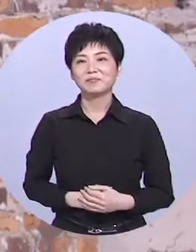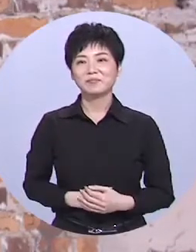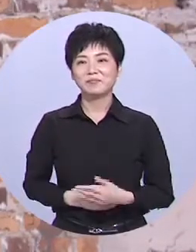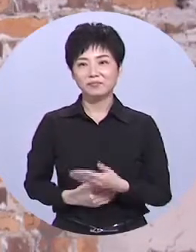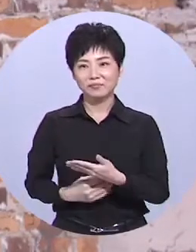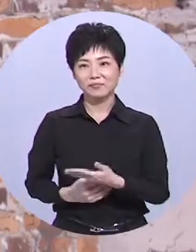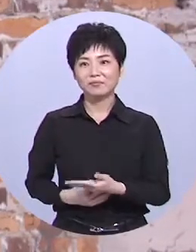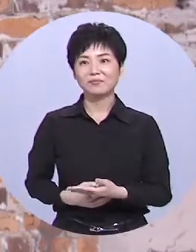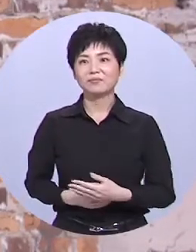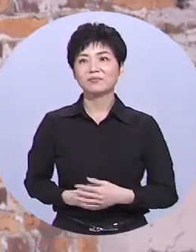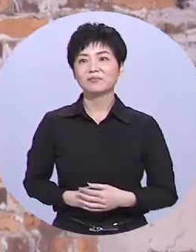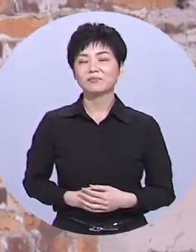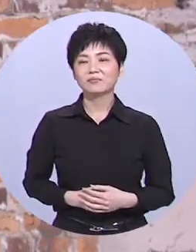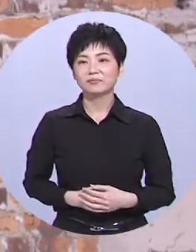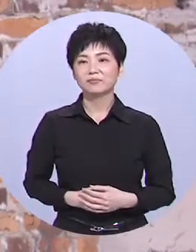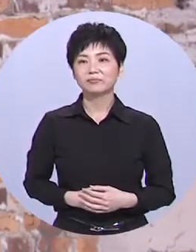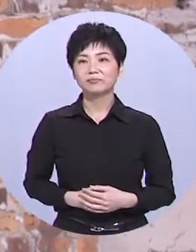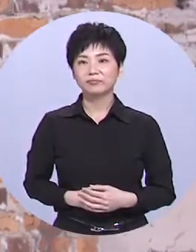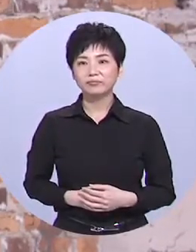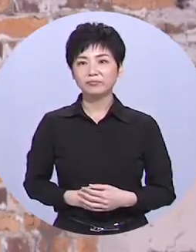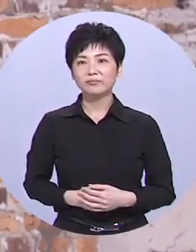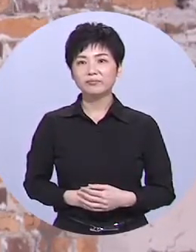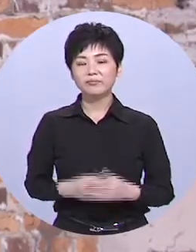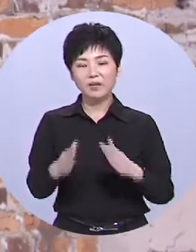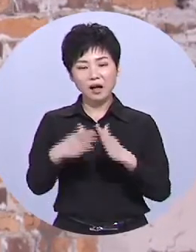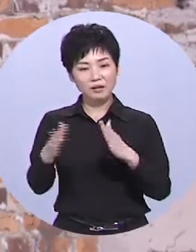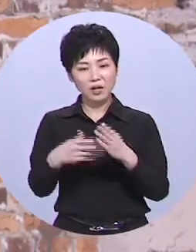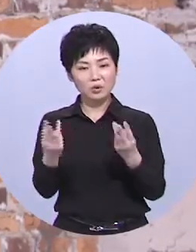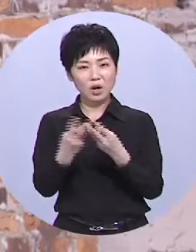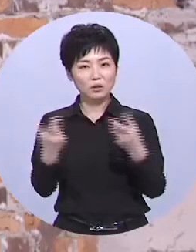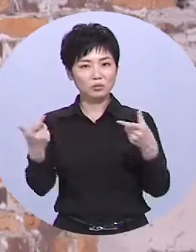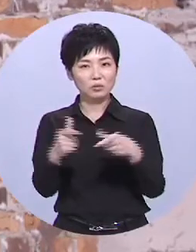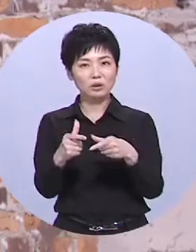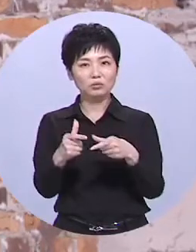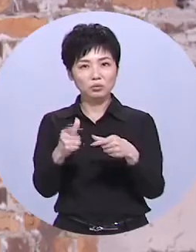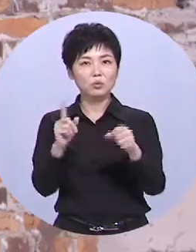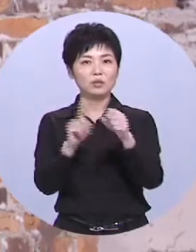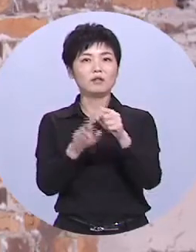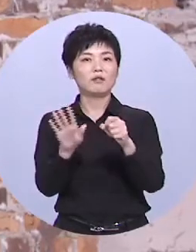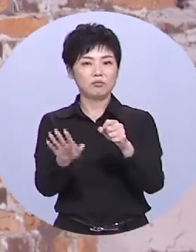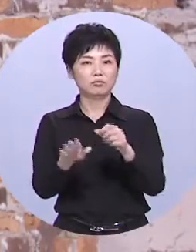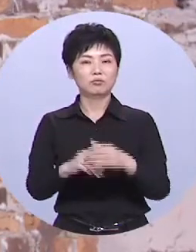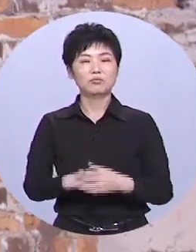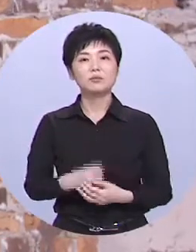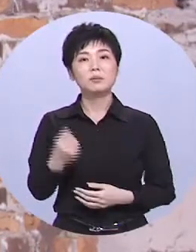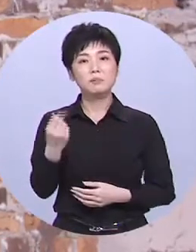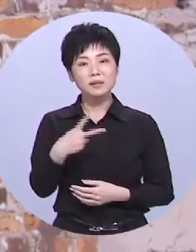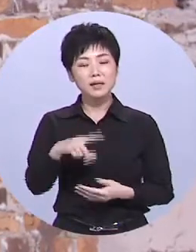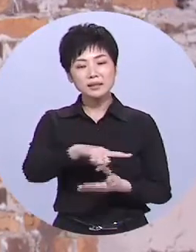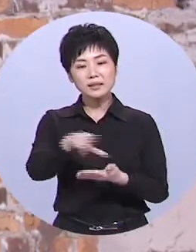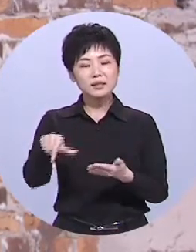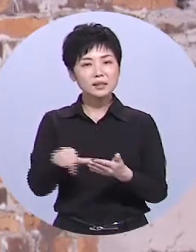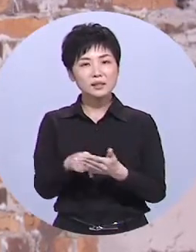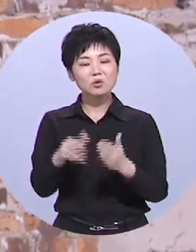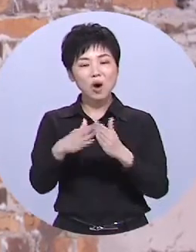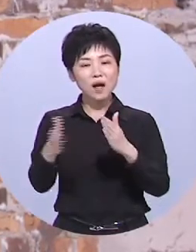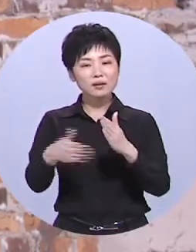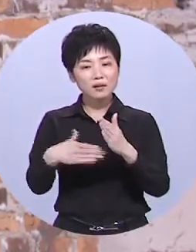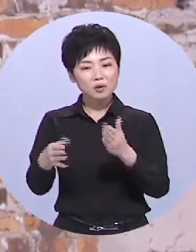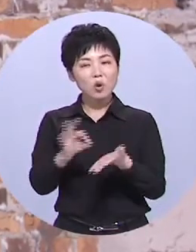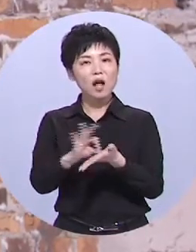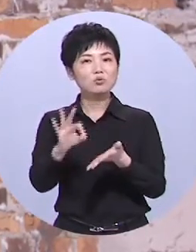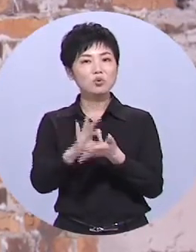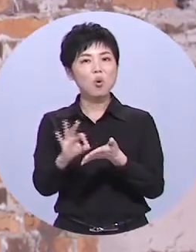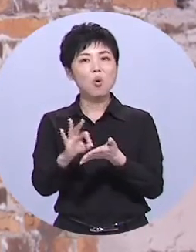ク制度を設けています。これは空き家を減らす目的のほかに、地域ごとにさまざまな空き家の活用方法